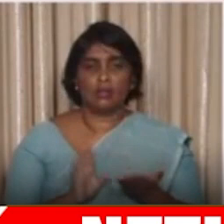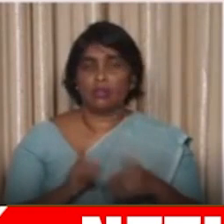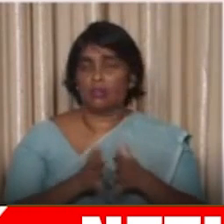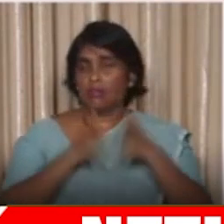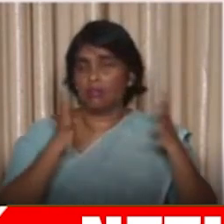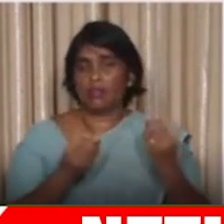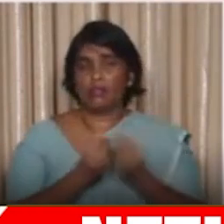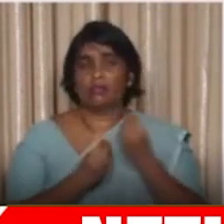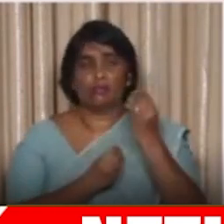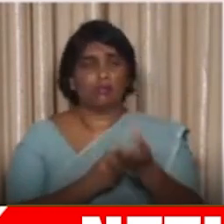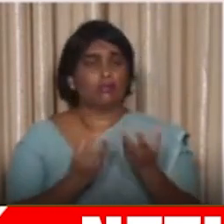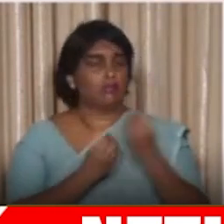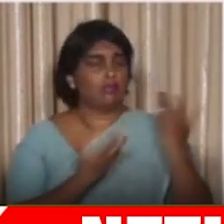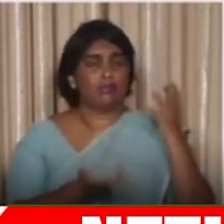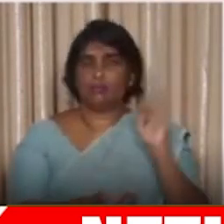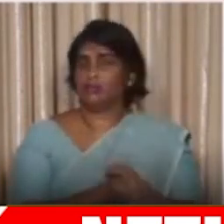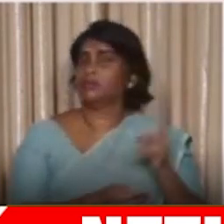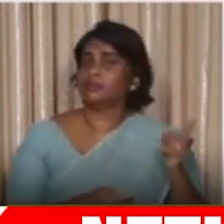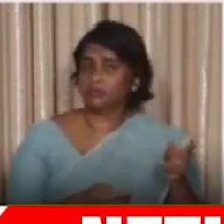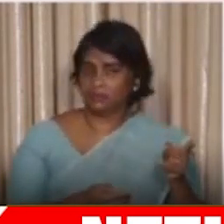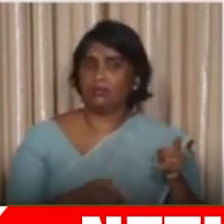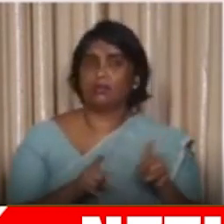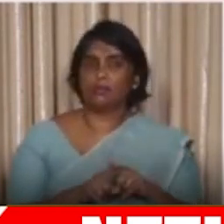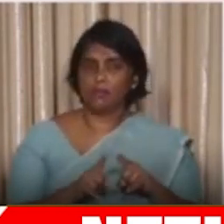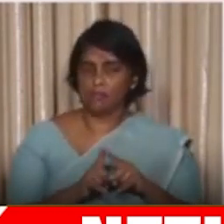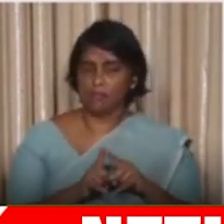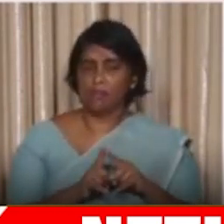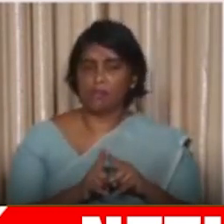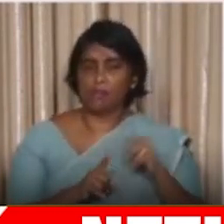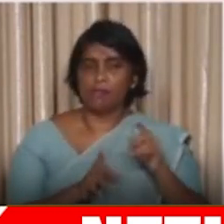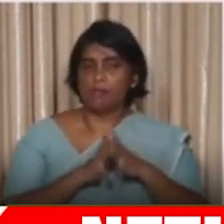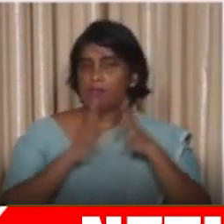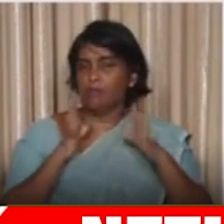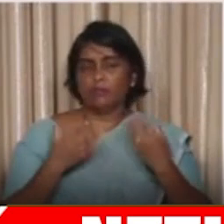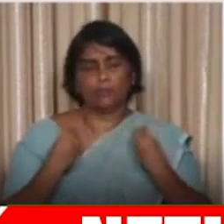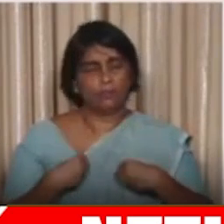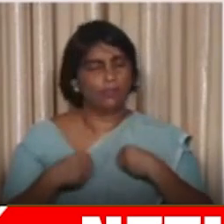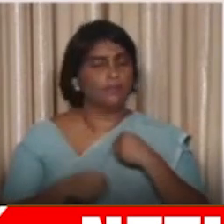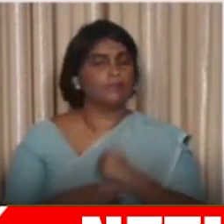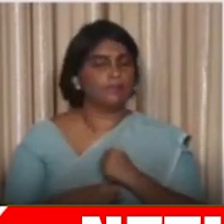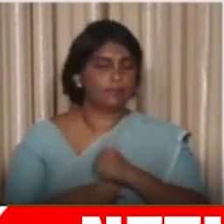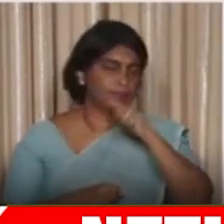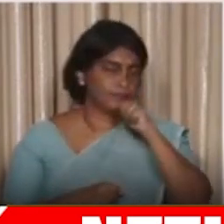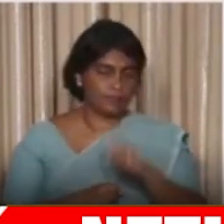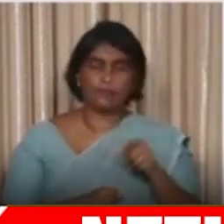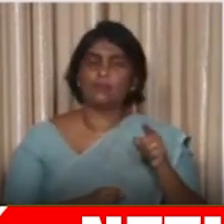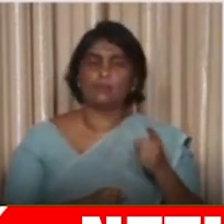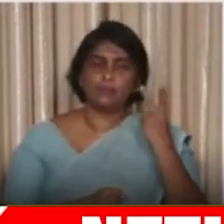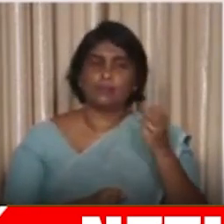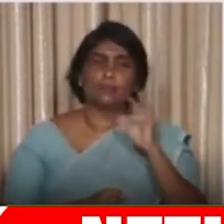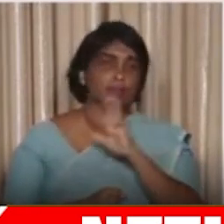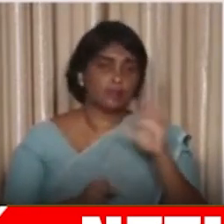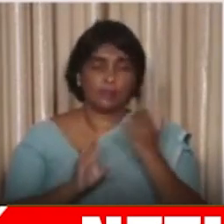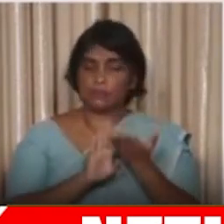තියෙනවා දැන්. දෙන්න විදියක් නැතුව තියාගෙන ඉන්නේ. ඒ නිසා මේකේ ලොකු පාඩුවක් රජයට අනිවාර්යෙන්ම